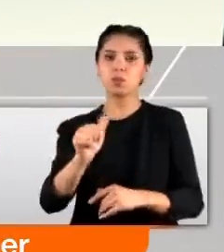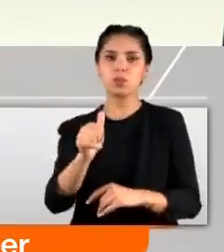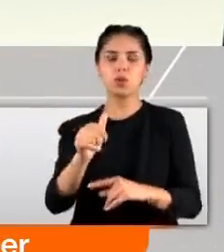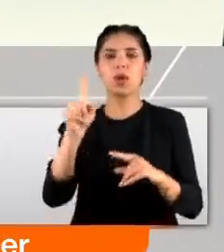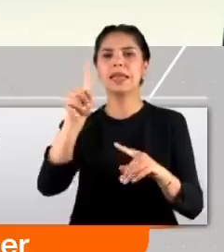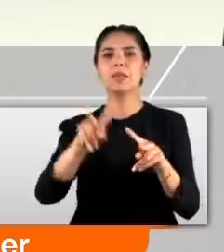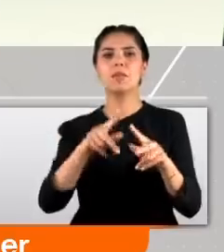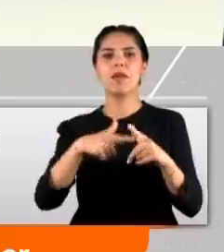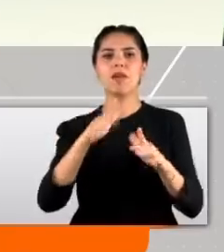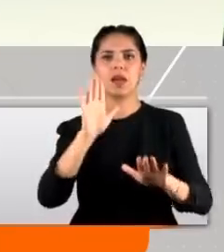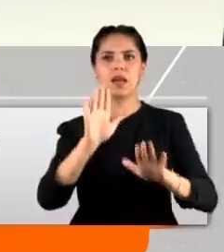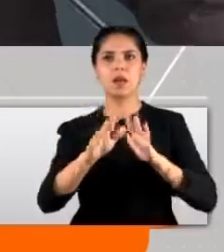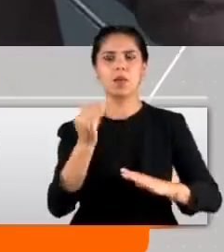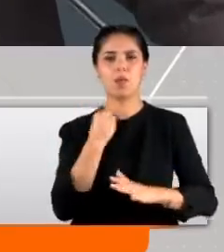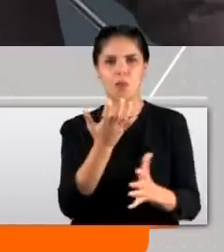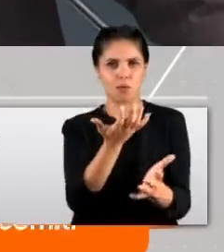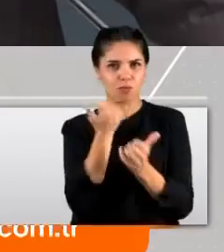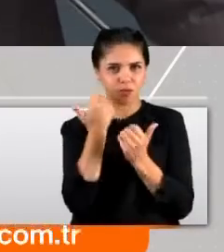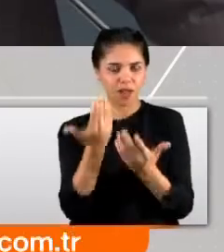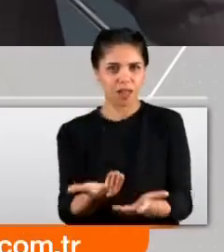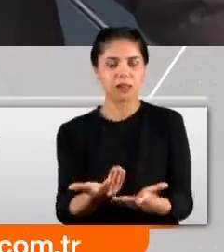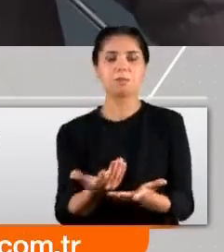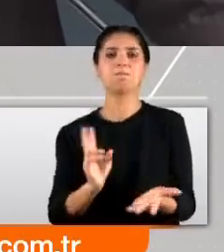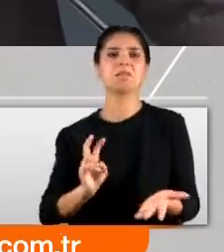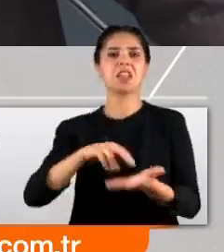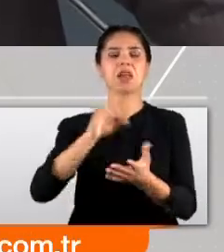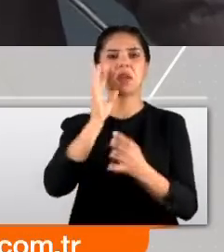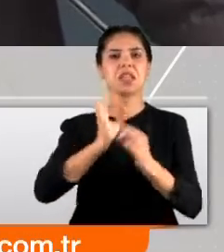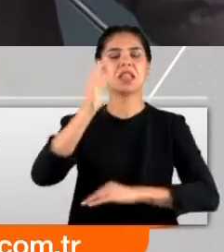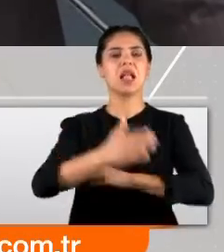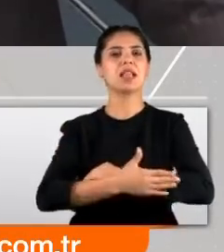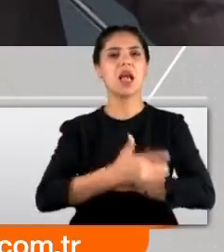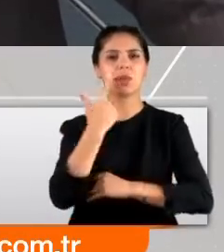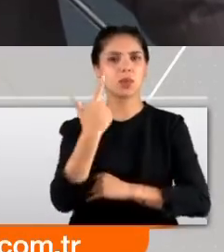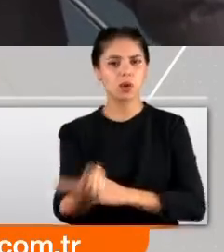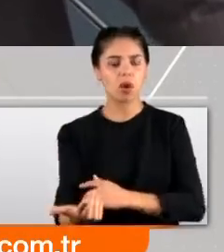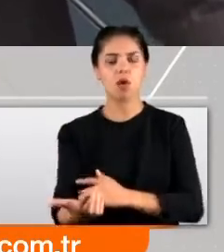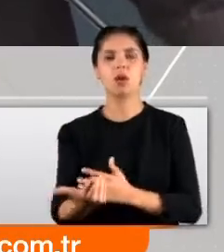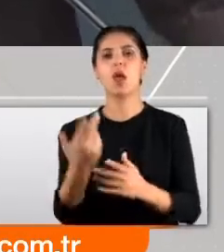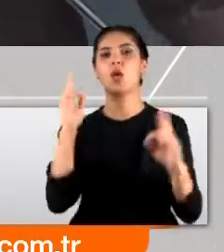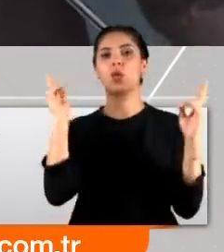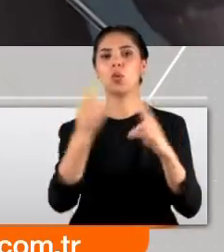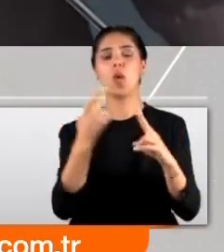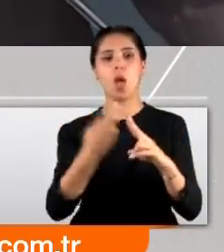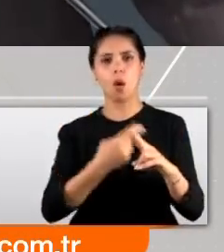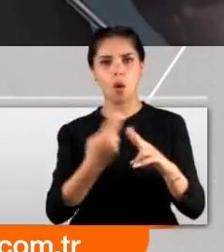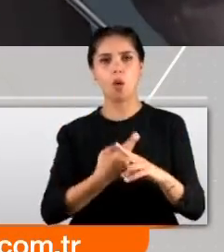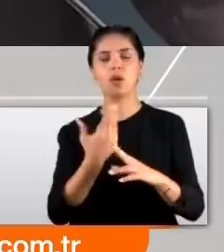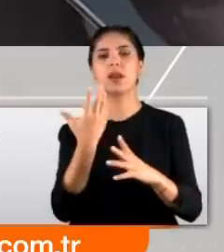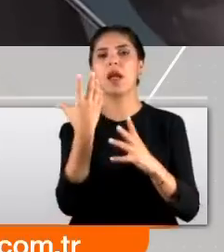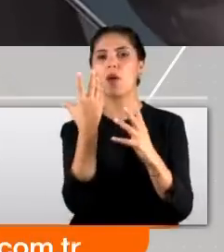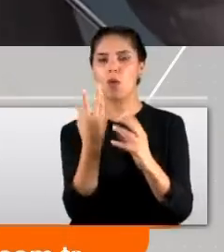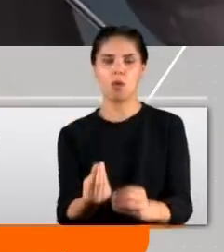IMF kapılarında borç dilenen değil, kalkınma ve insani yardımlarda dünyaya örnek olan, örnek